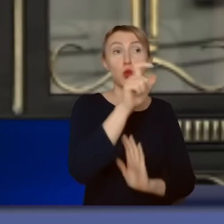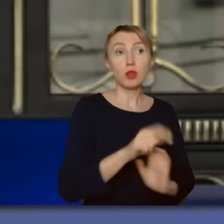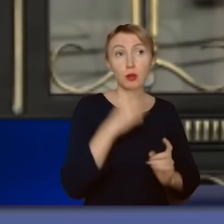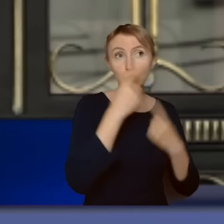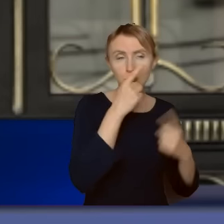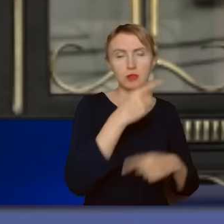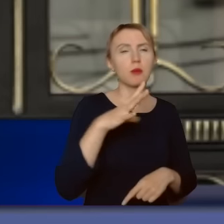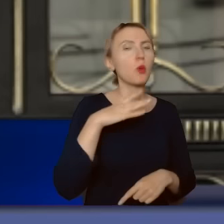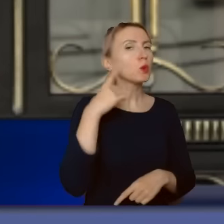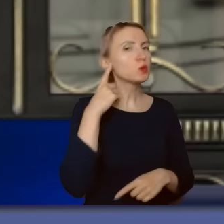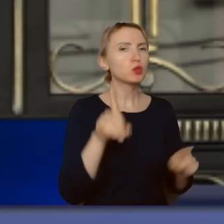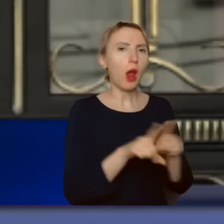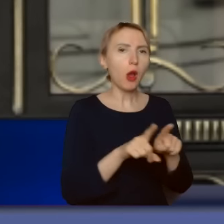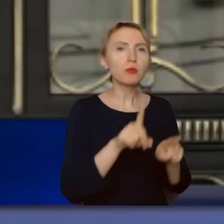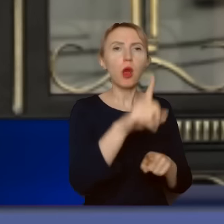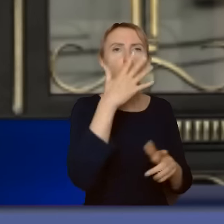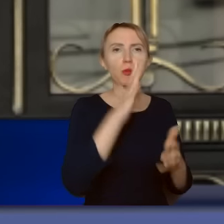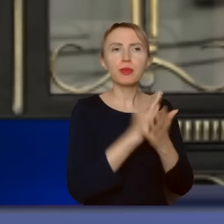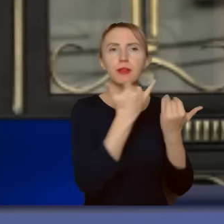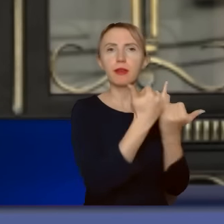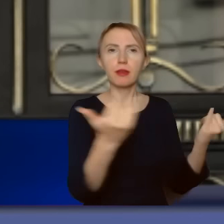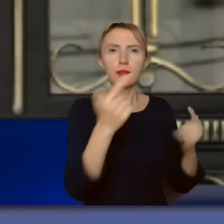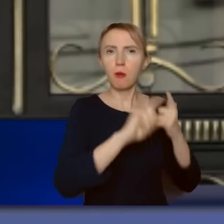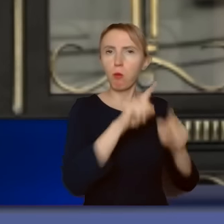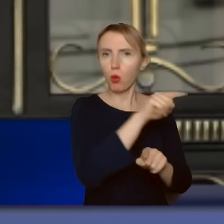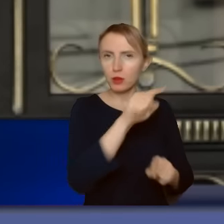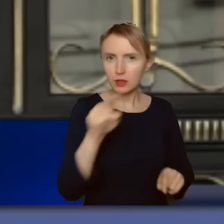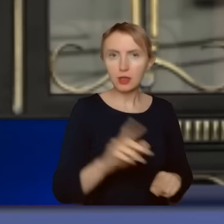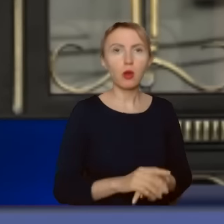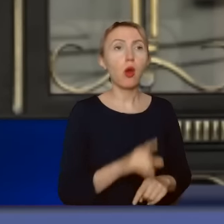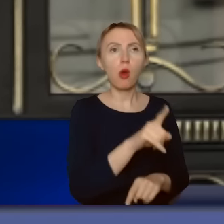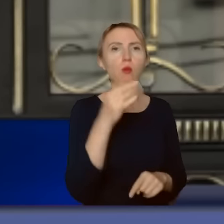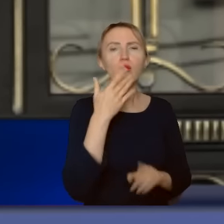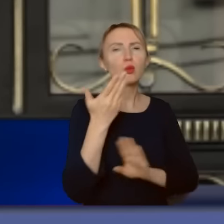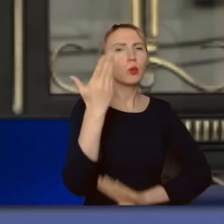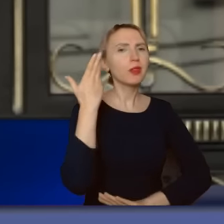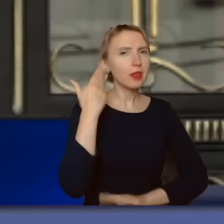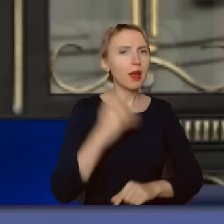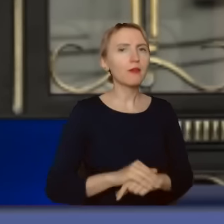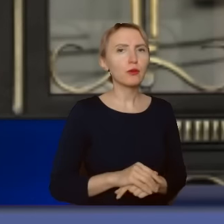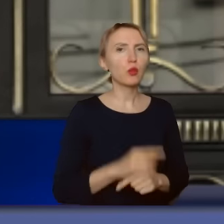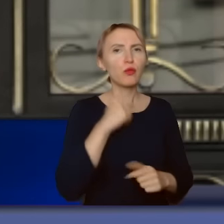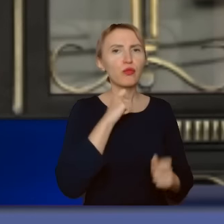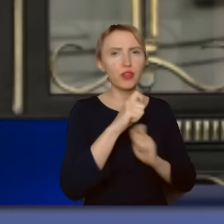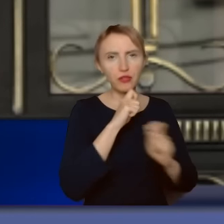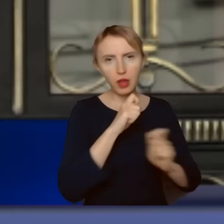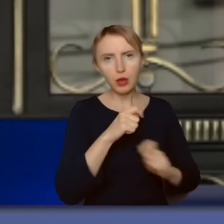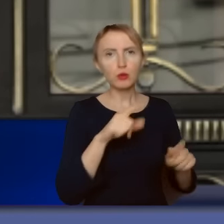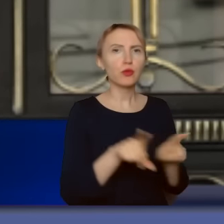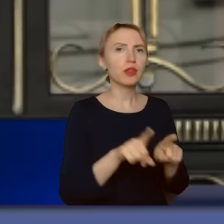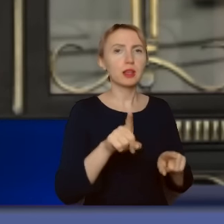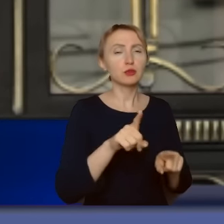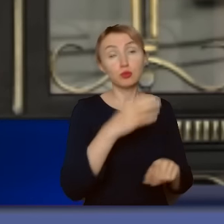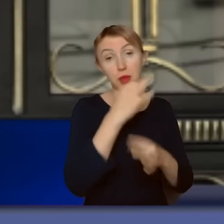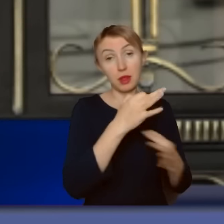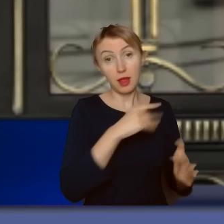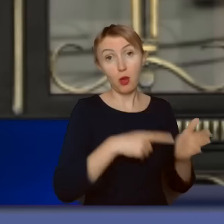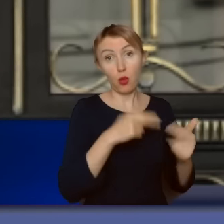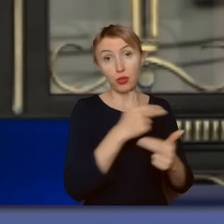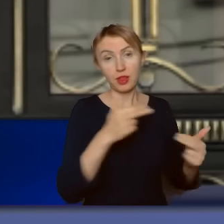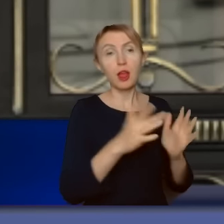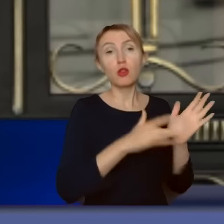słyszałem również opinie innych polityków, tak mówił niedawno w jednym z wywiadów, czy pytany o to